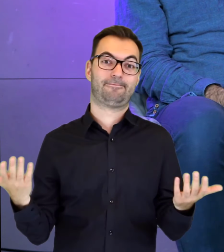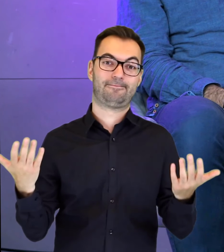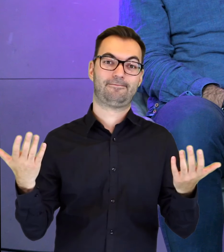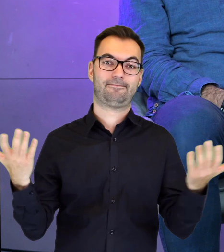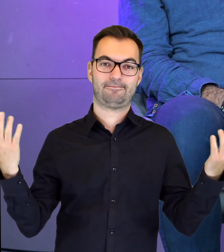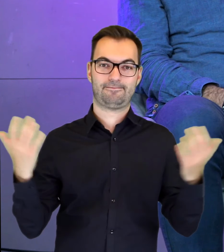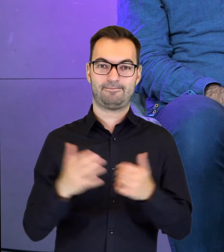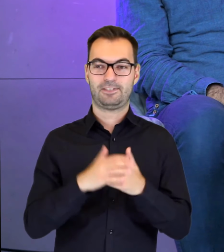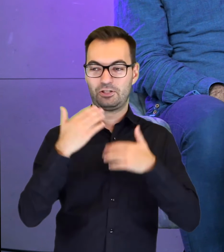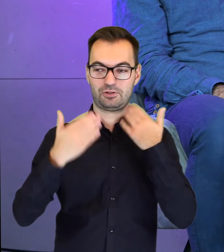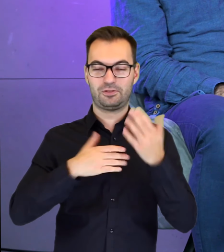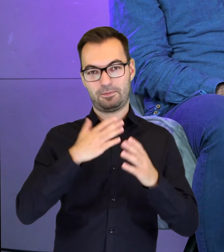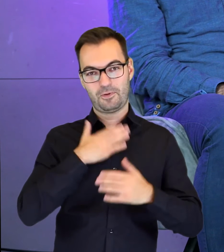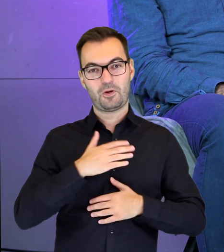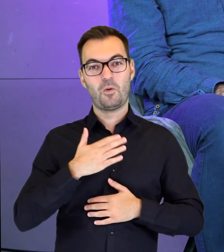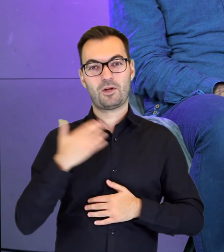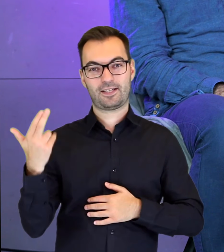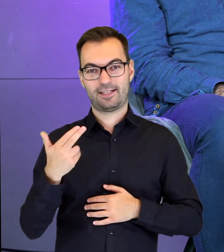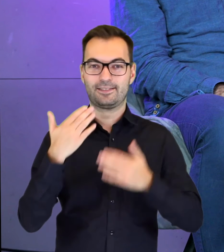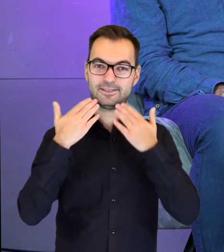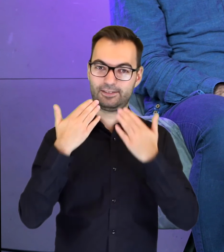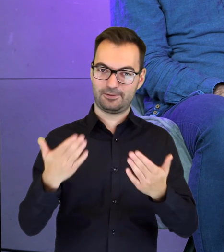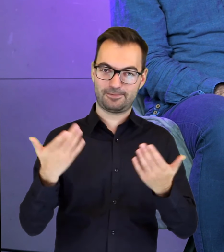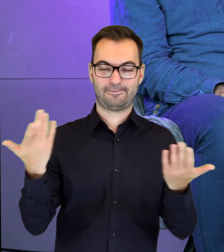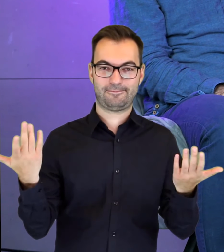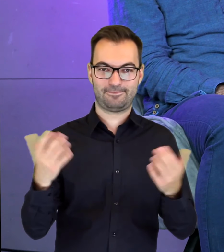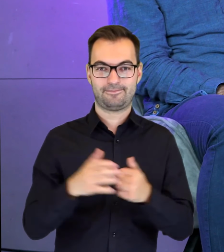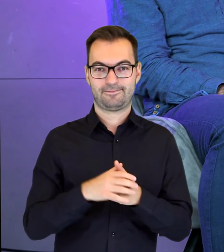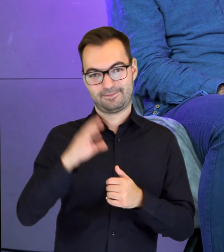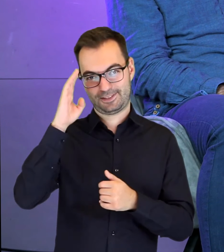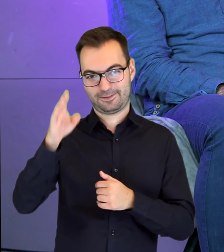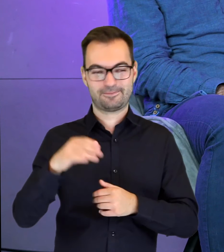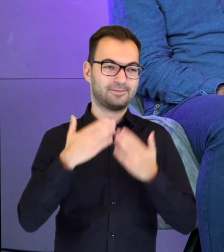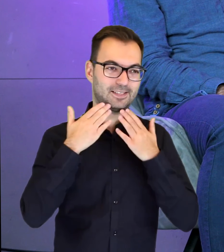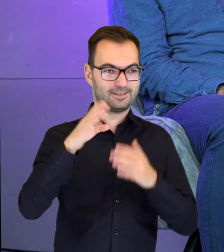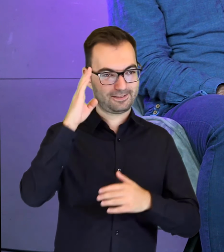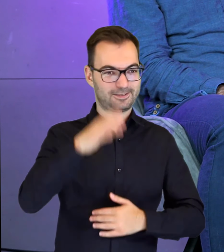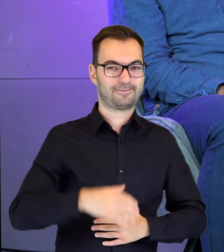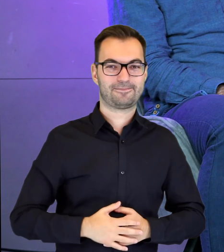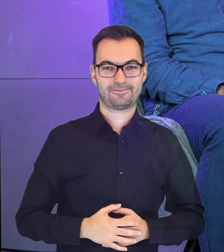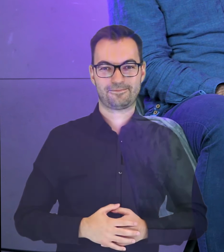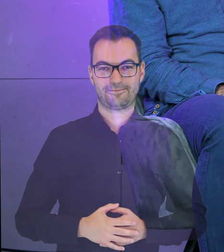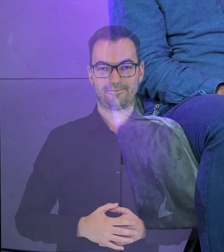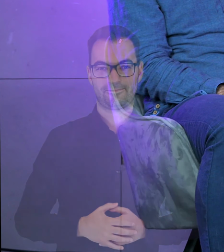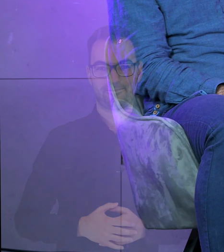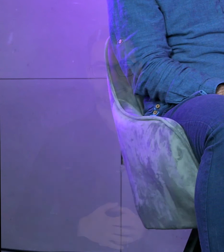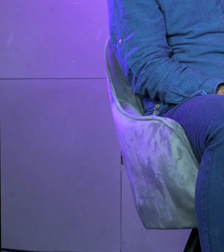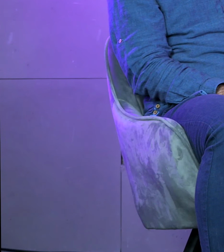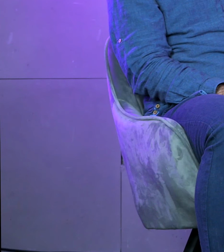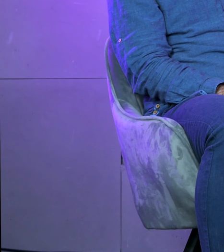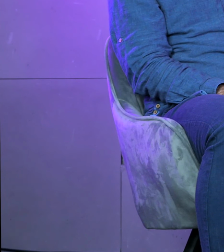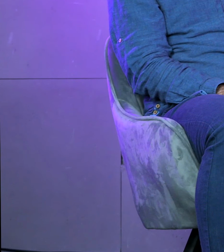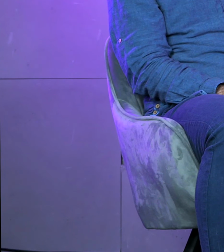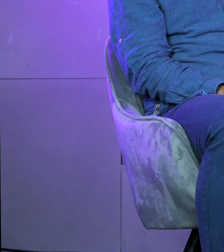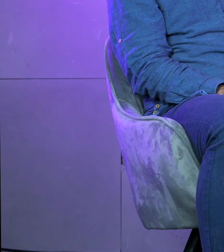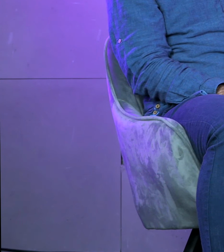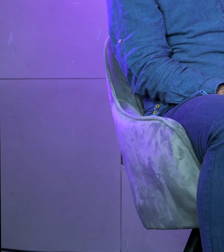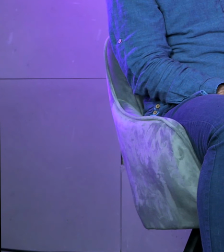wskazówkami i przemyśleniami apropo dostępności i przygodami różnymi także wyszła wszystkim miłego weekendu